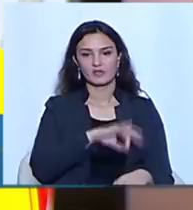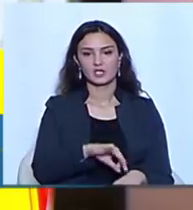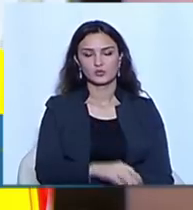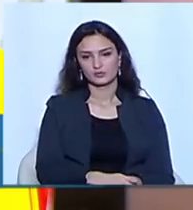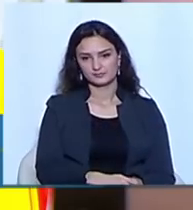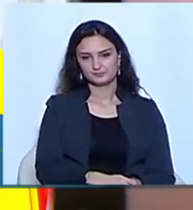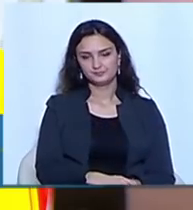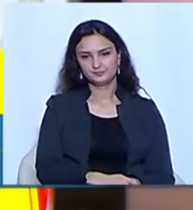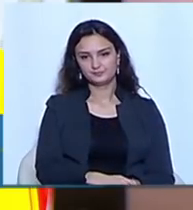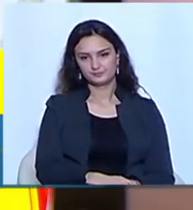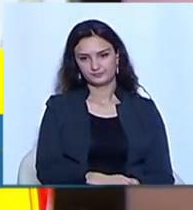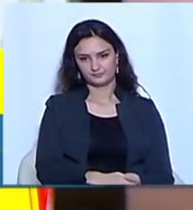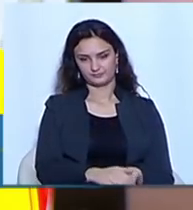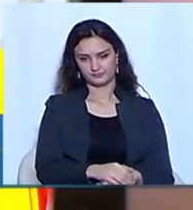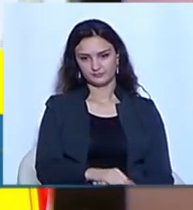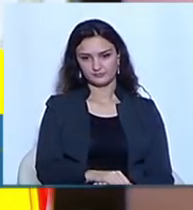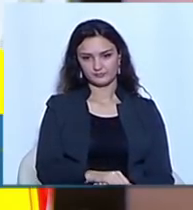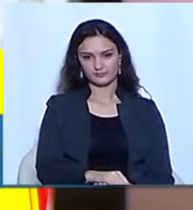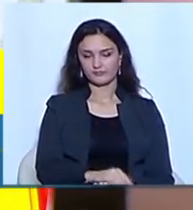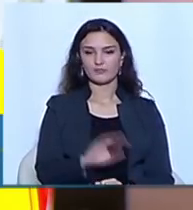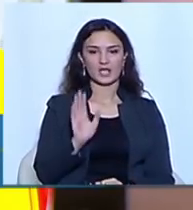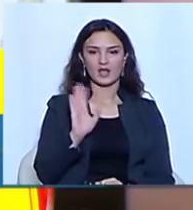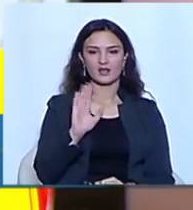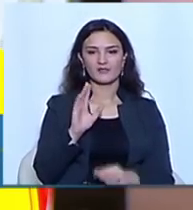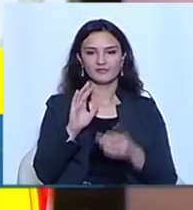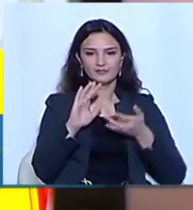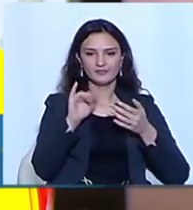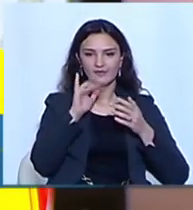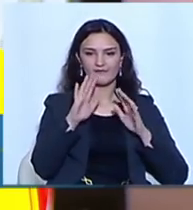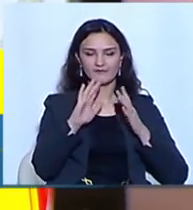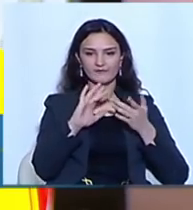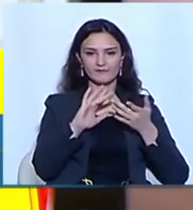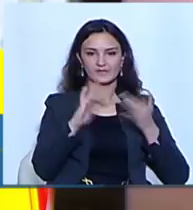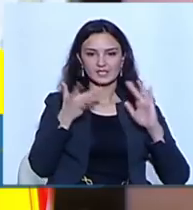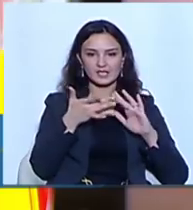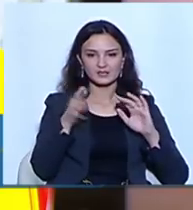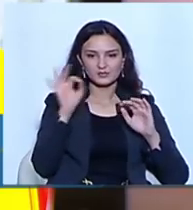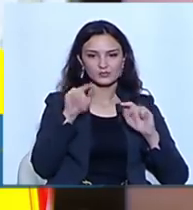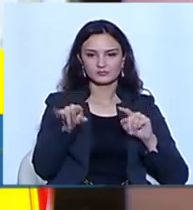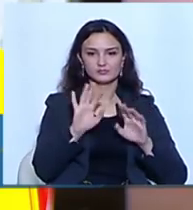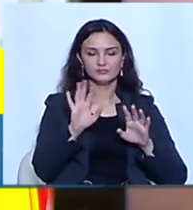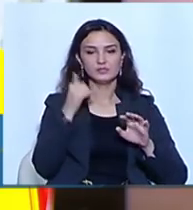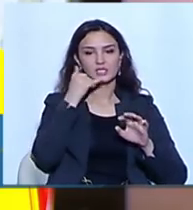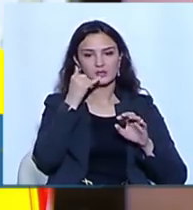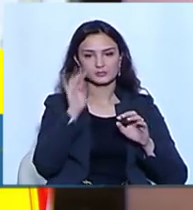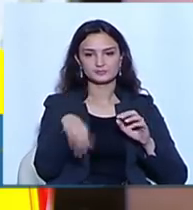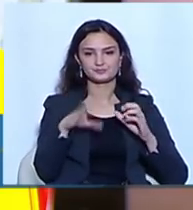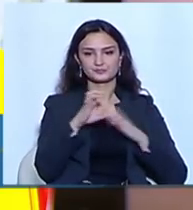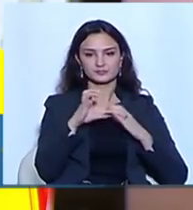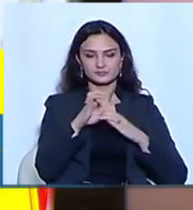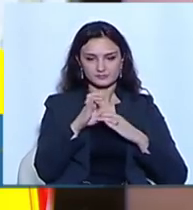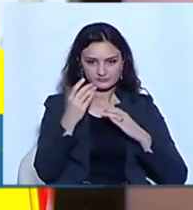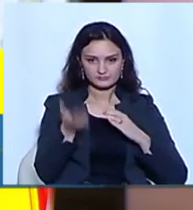გამოვიყენოთ, არა ვირტუალურად. მერეც, ხო, მერეც ფაქტიურად ტელეფონით,